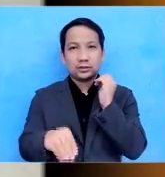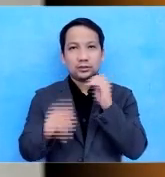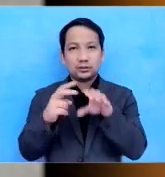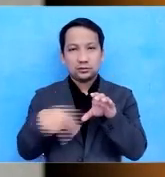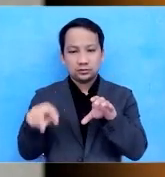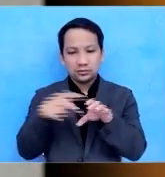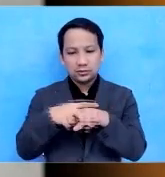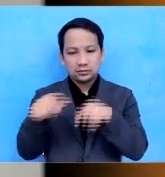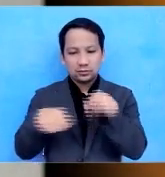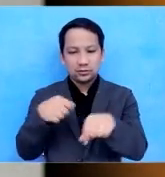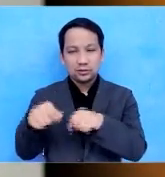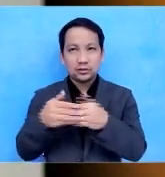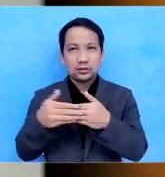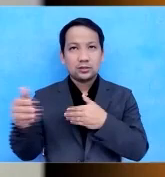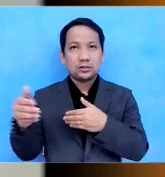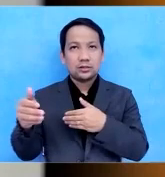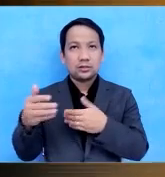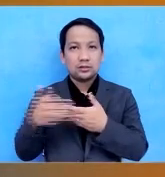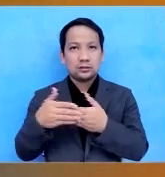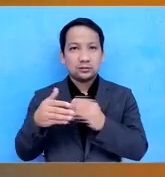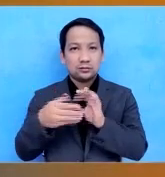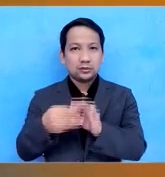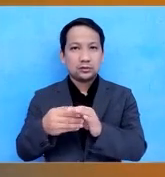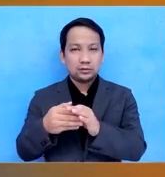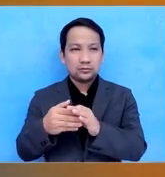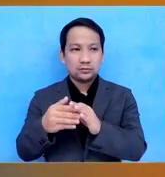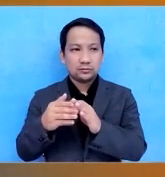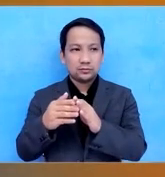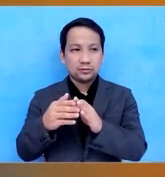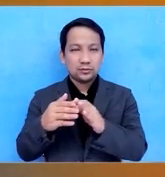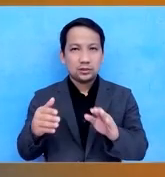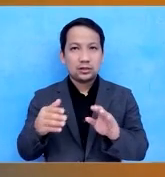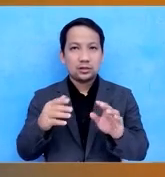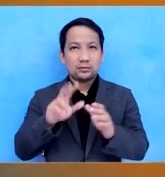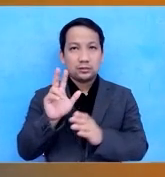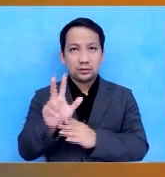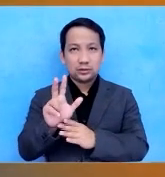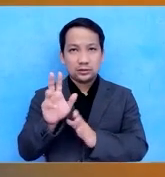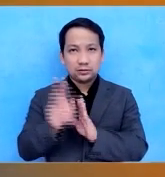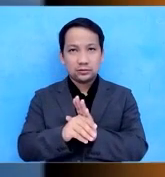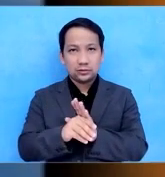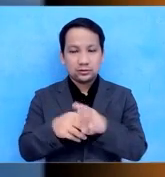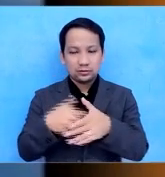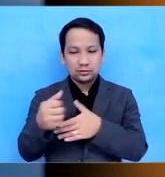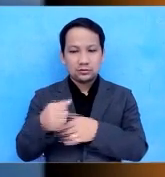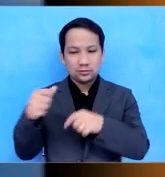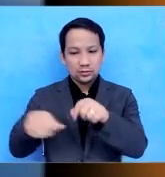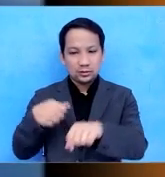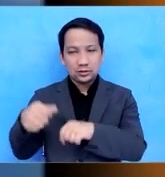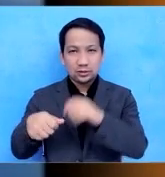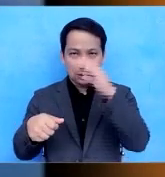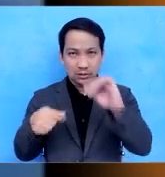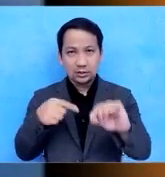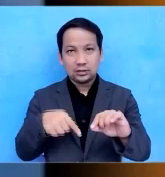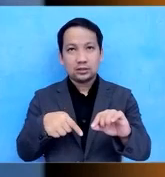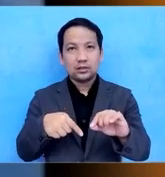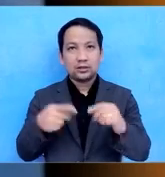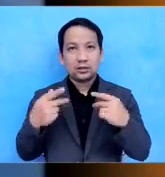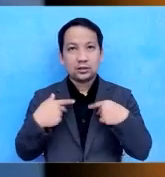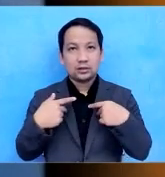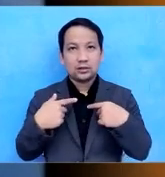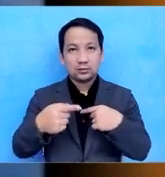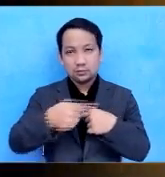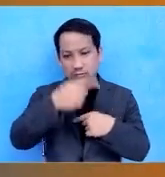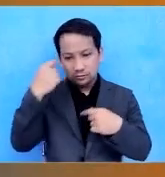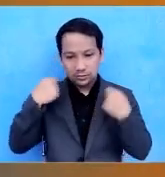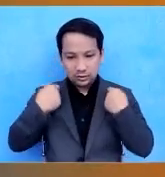ng bike, saka pumasok sa katawing bahay. Matapos ang 30 minuto, lumabas ang nakabisikletang lalaki na may suot ng itim na